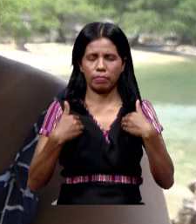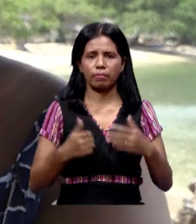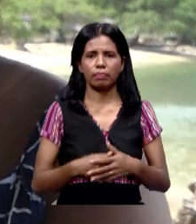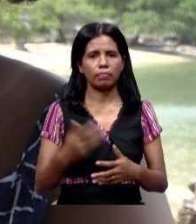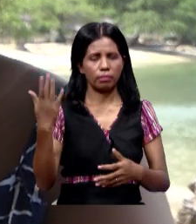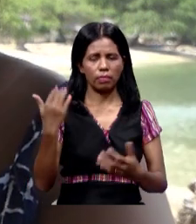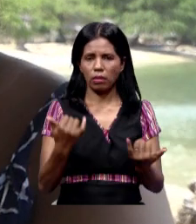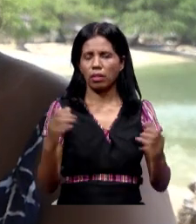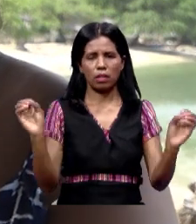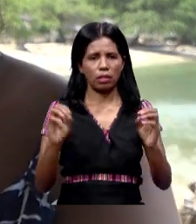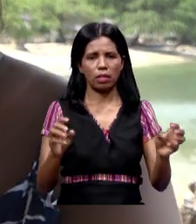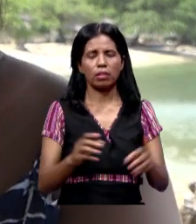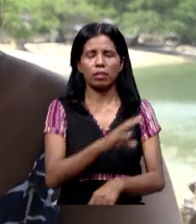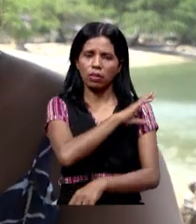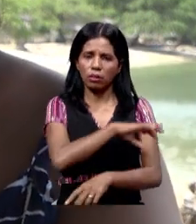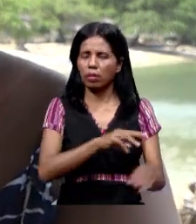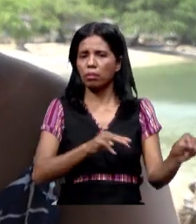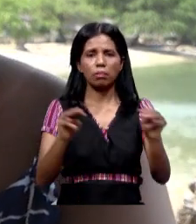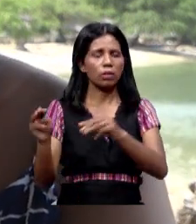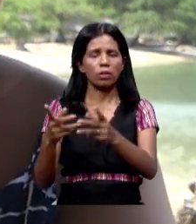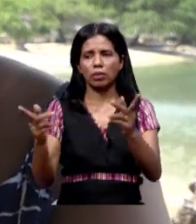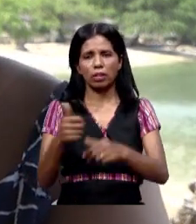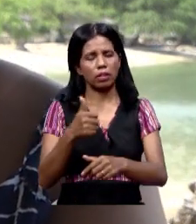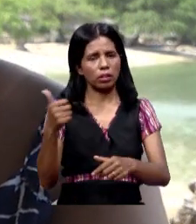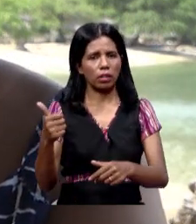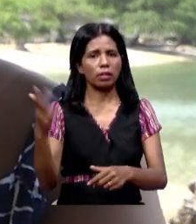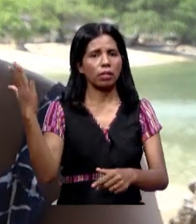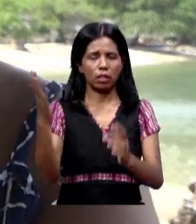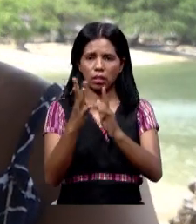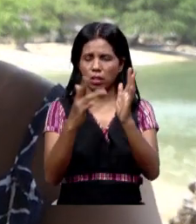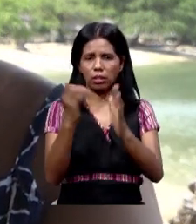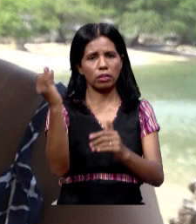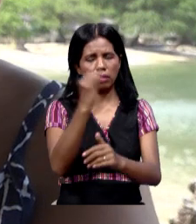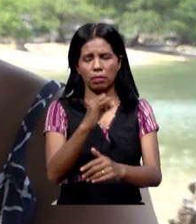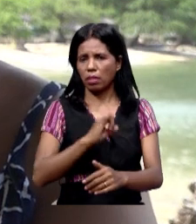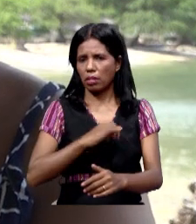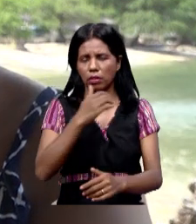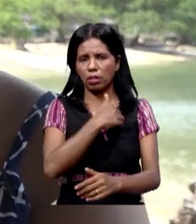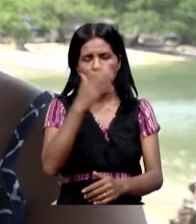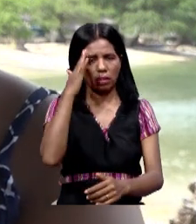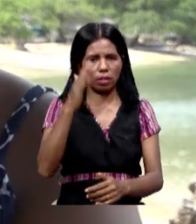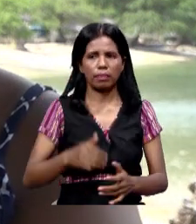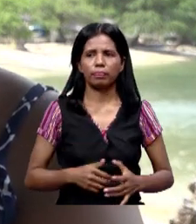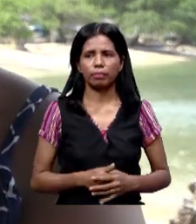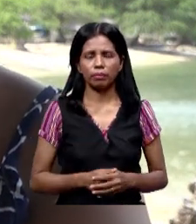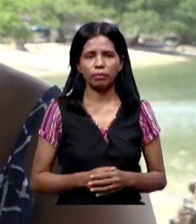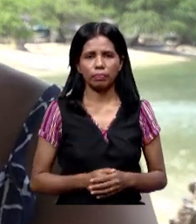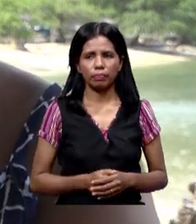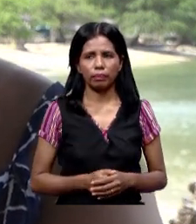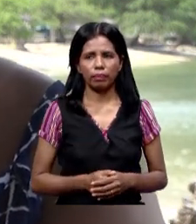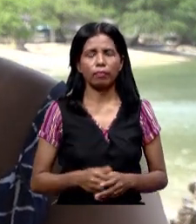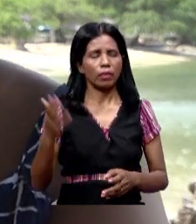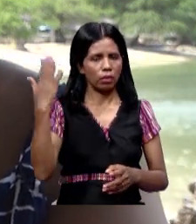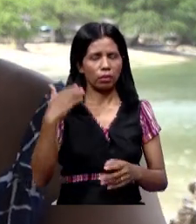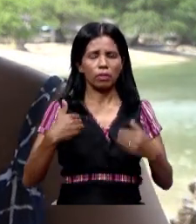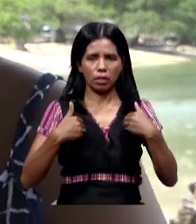lah ya. Pindah tu, terpindah tu. Ya kisahnya melatih, ya kisahnya harus melatih, harus latih. Ini ulu kini